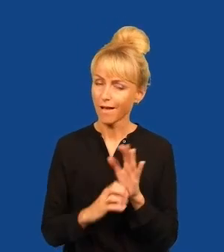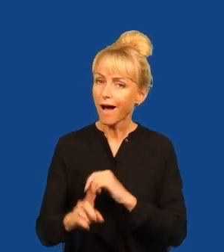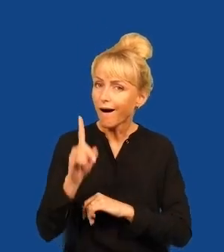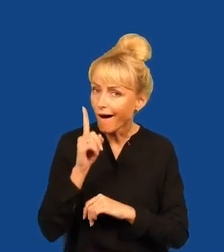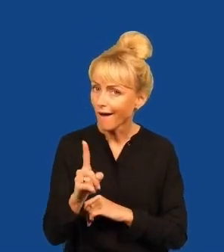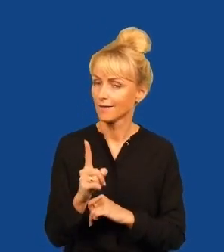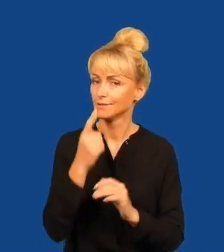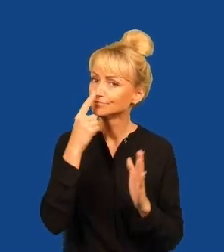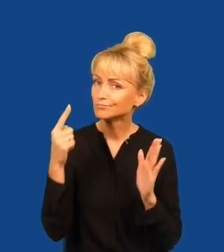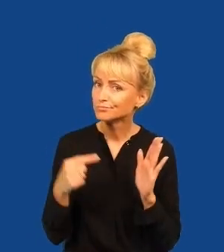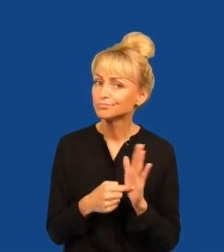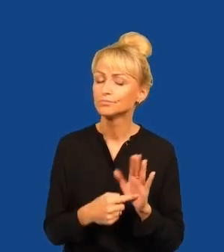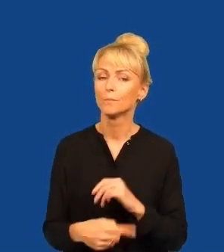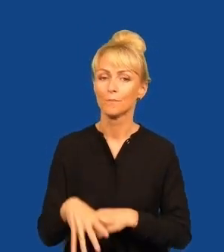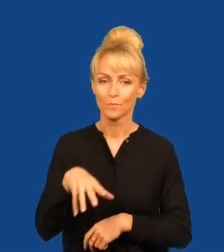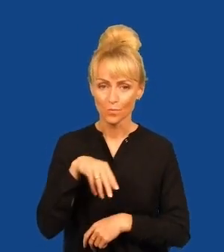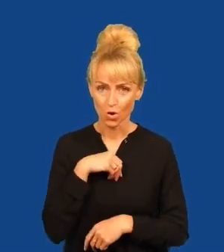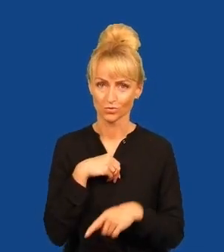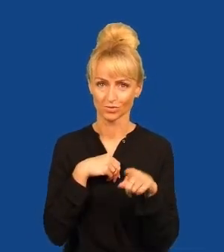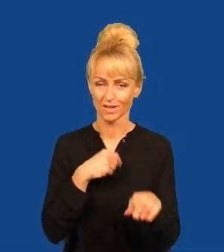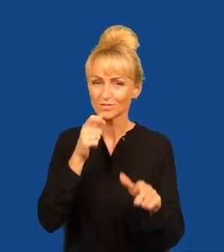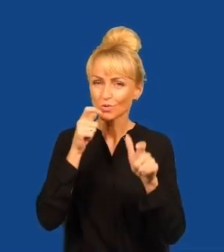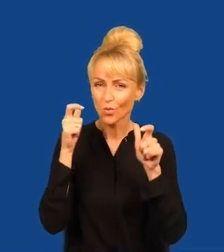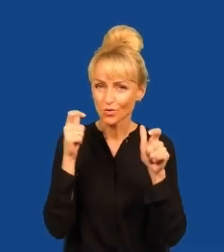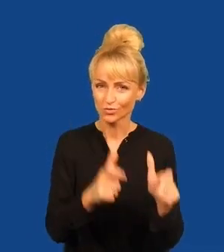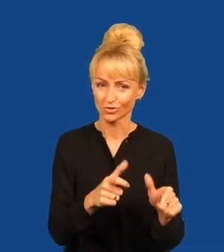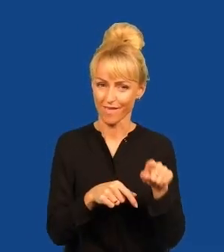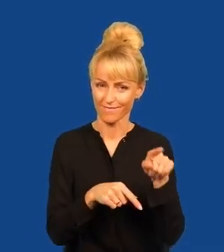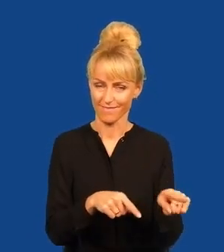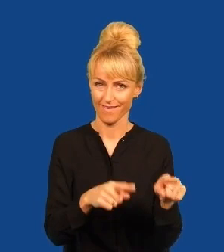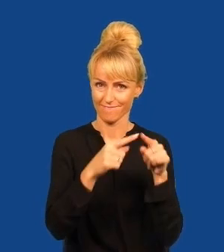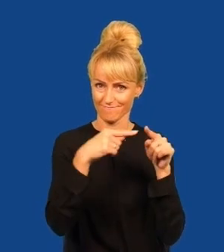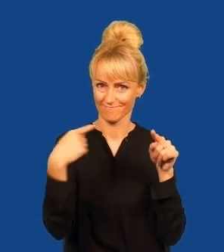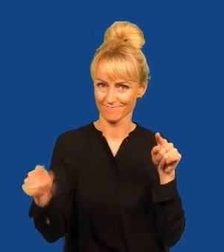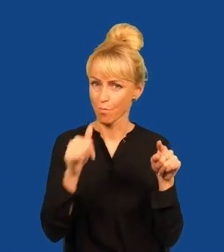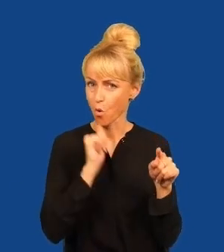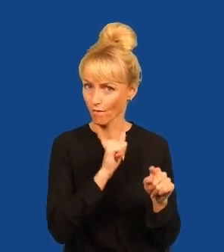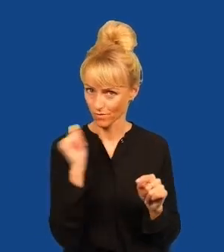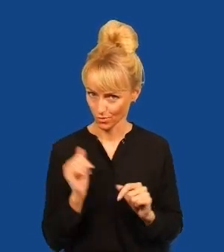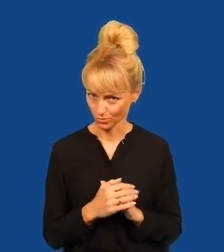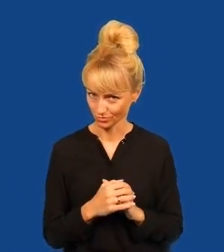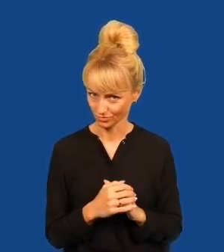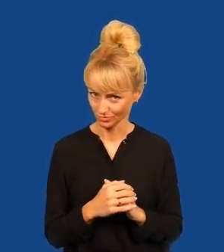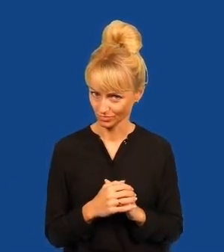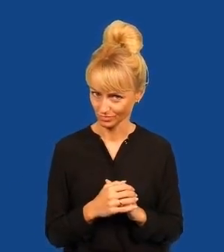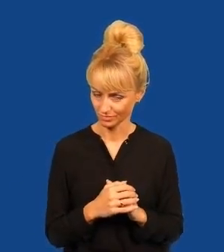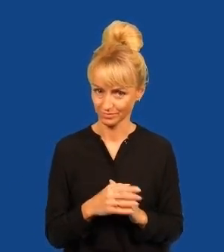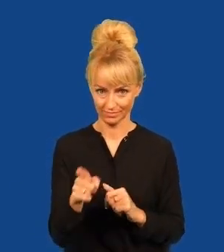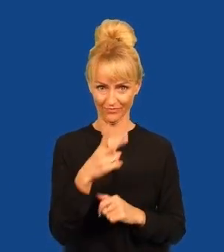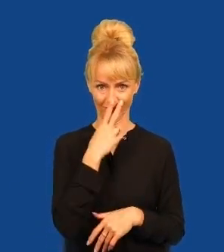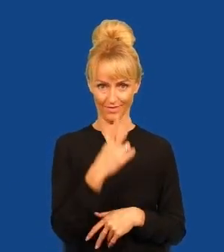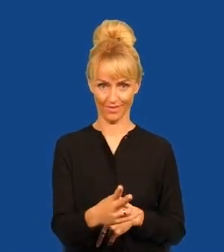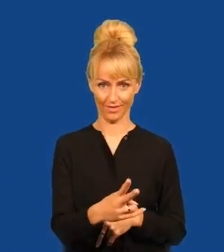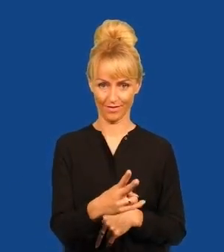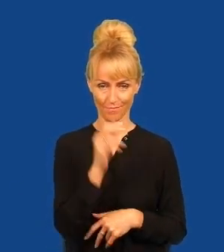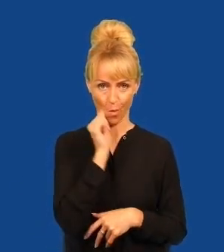możliwość wysyłania zgłoszenia z zachowaniem poufności. Poszliśmy w to. To jest to, co widzicie, i